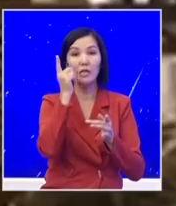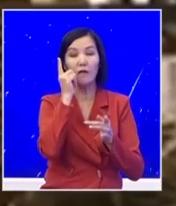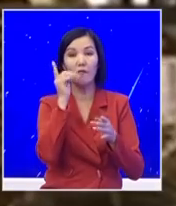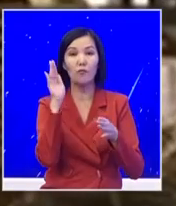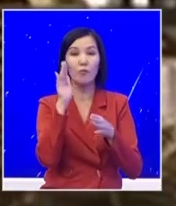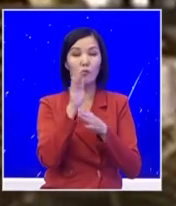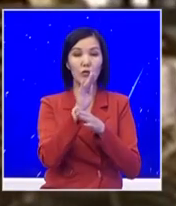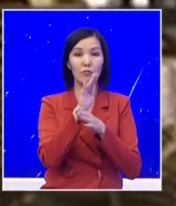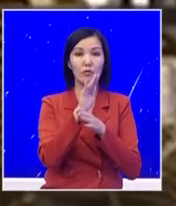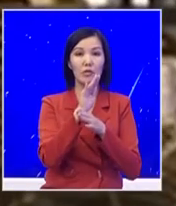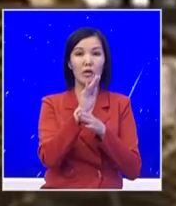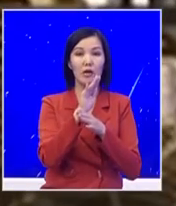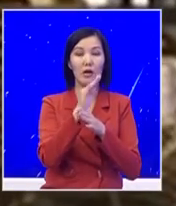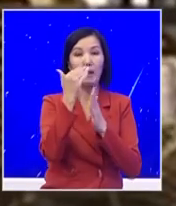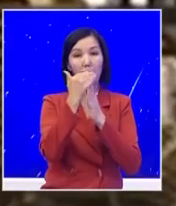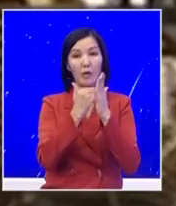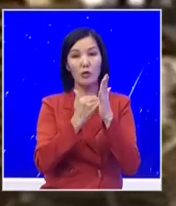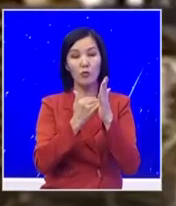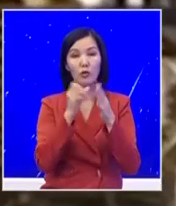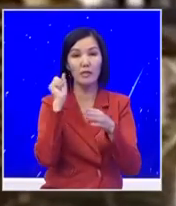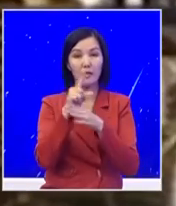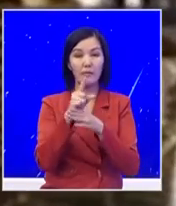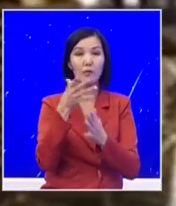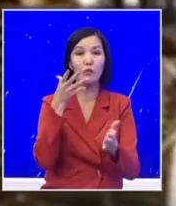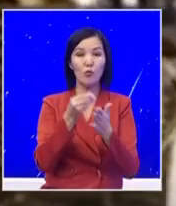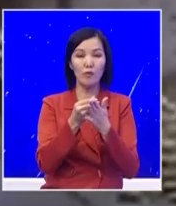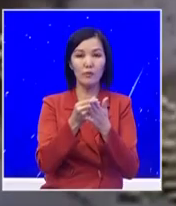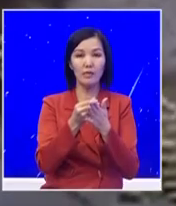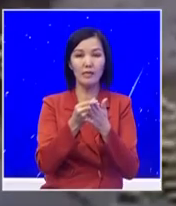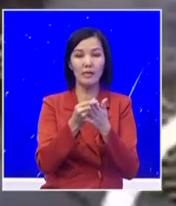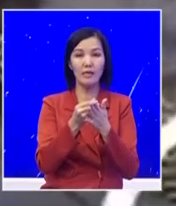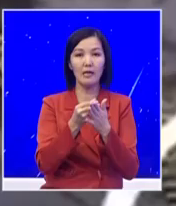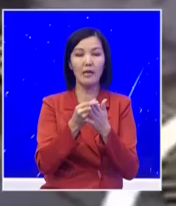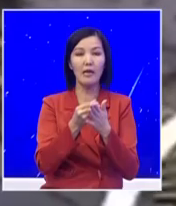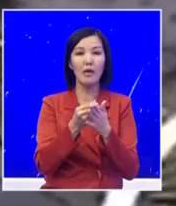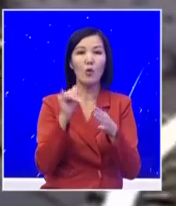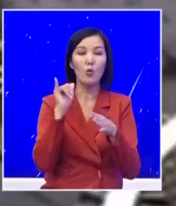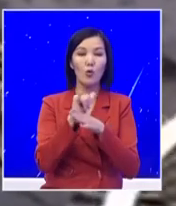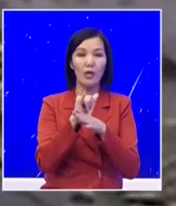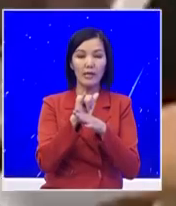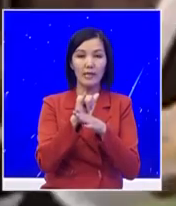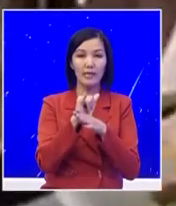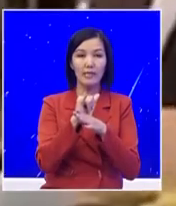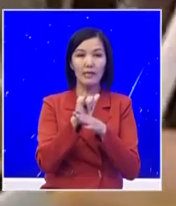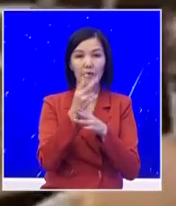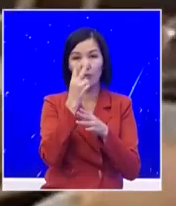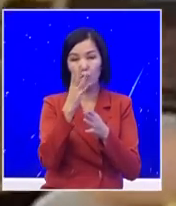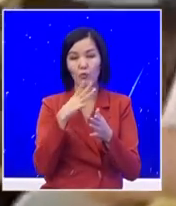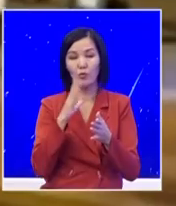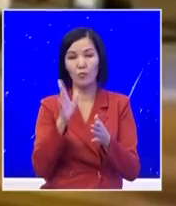қосымша арқылы мәзірді қарайды, тапсырыс беріп, төлем жасайды. Ал даяшы қонақтарды тек тапсырысты әкелгенде ғана көреді.